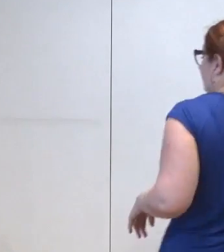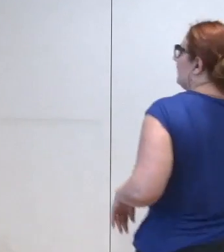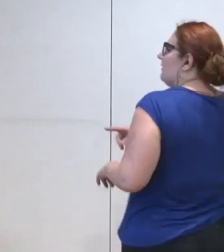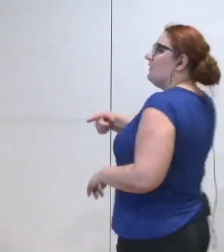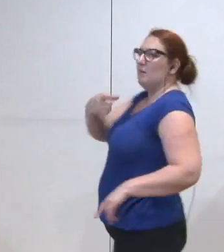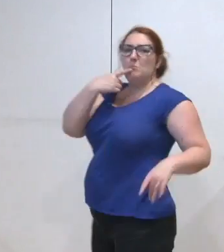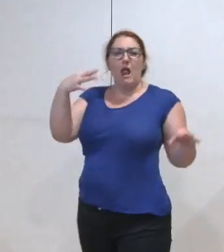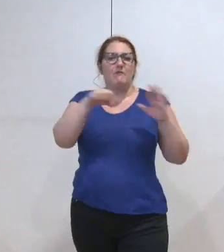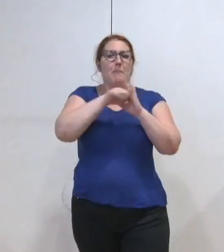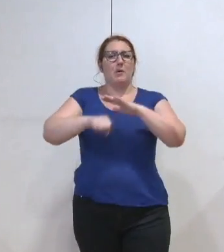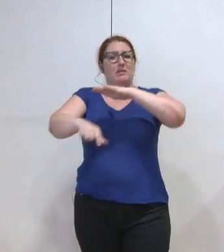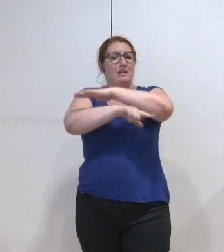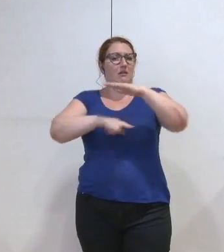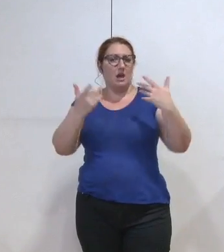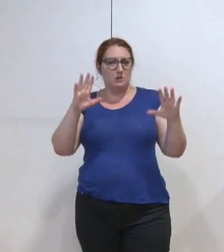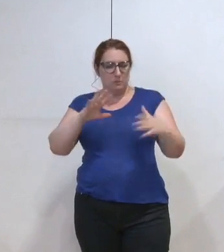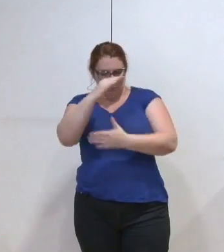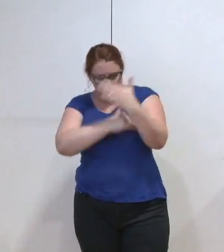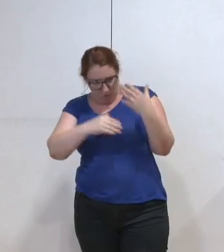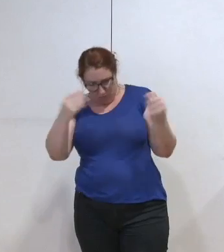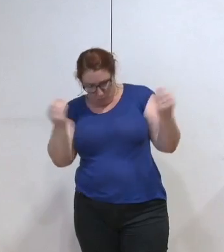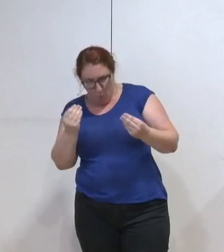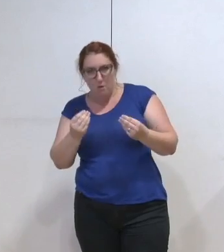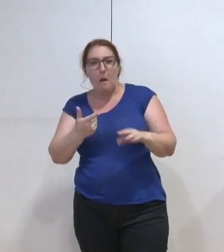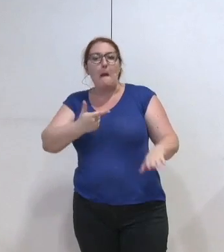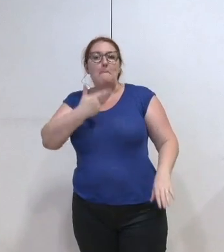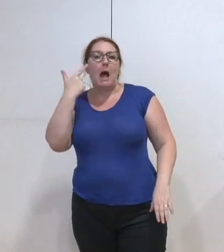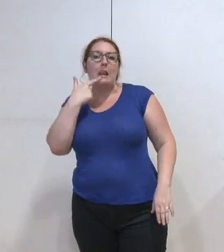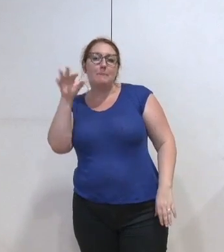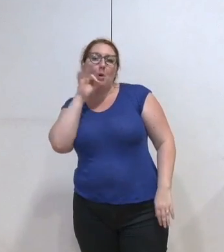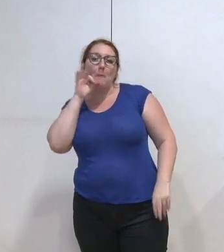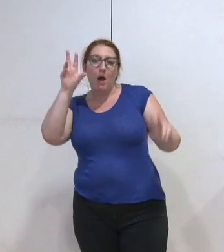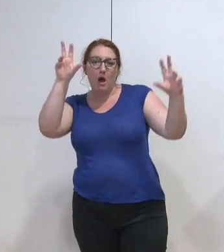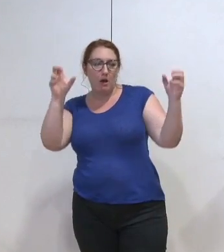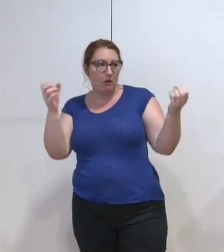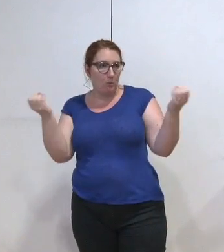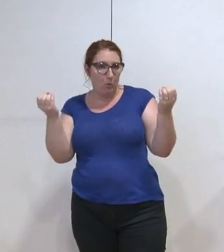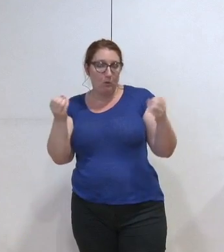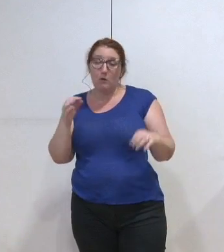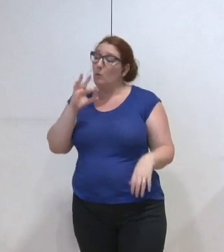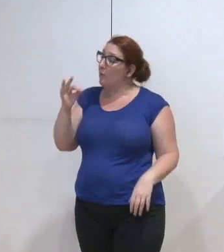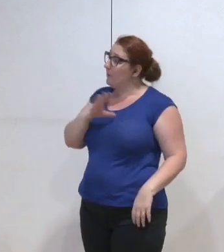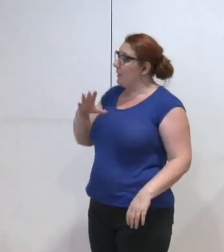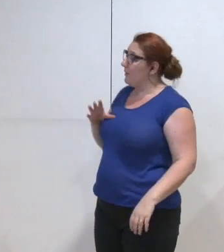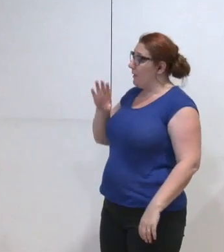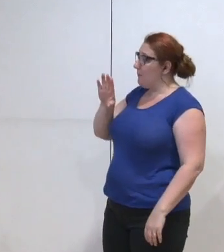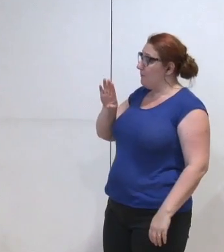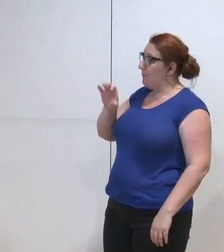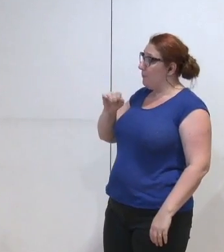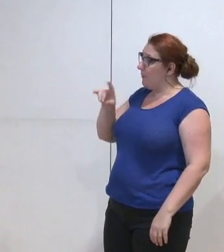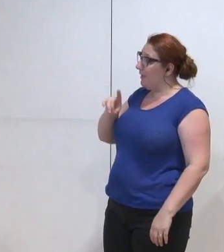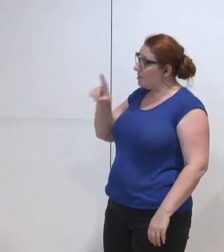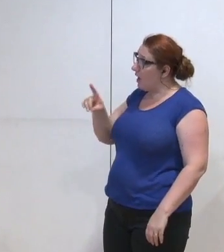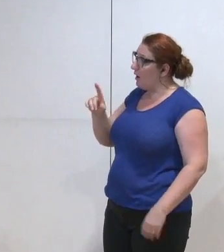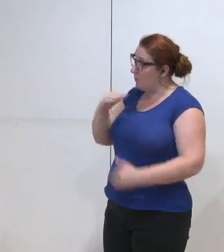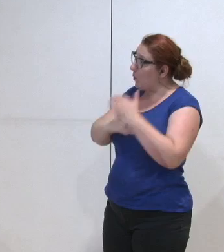été créé et oui et oui absolument et oui absolument madame Bernard ce sont des programmes importants vous savez le programme parler